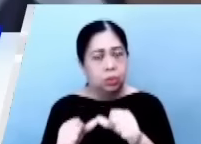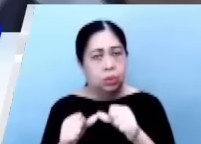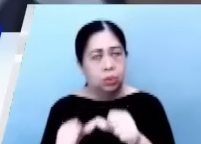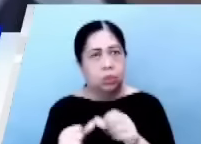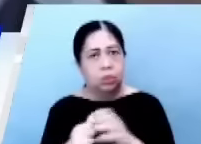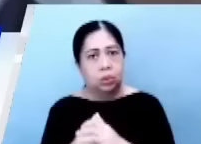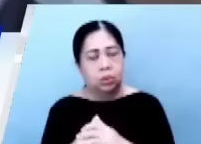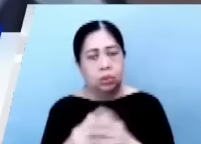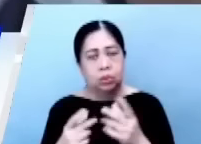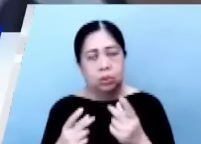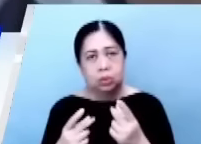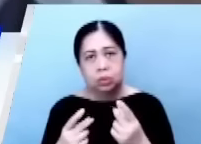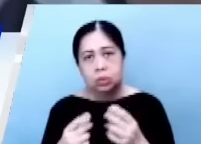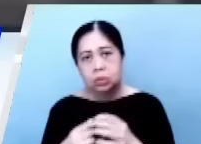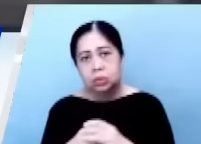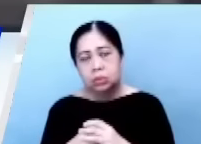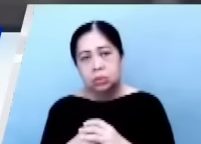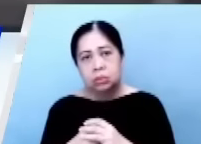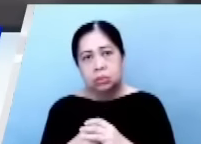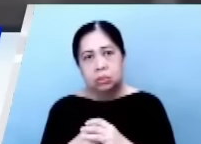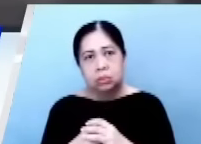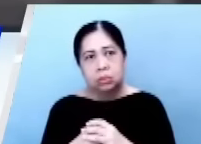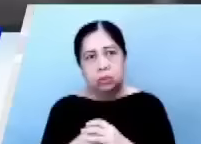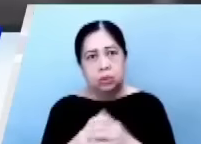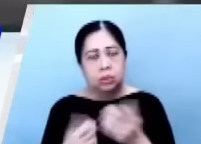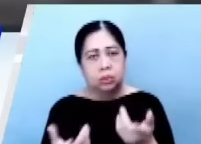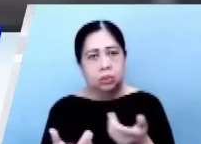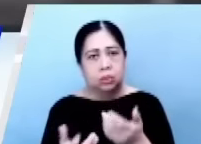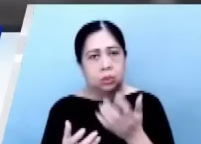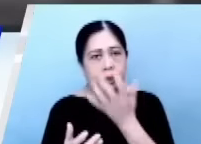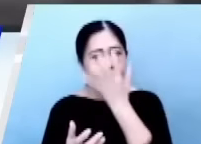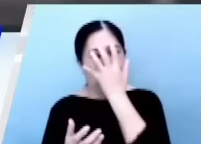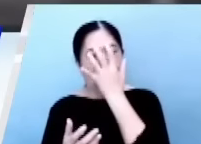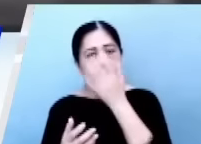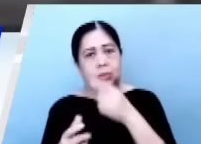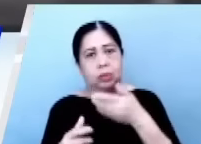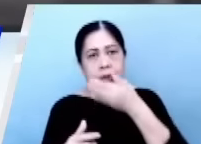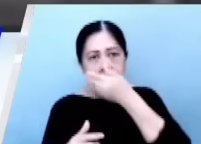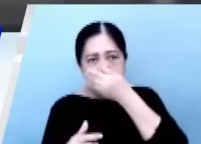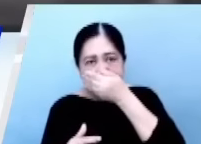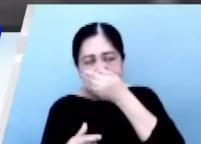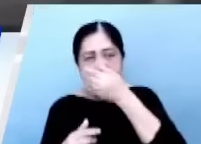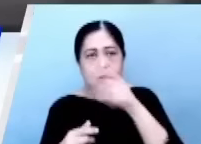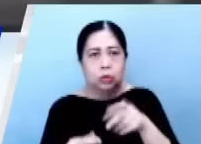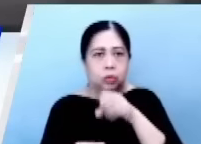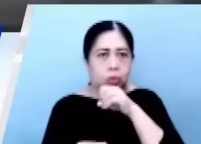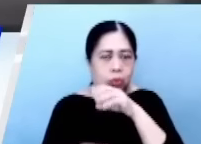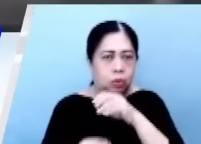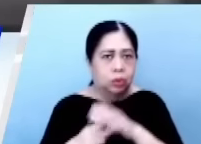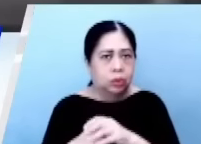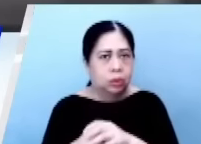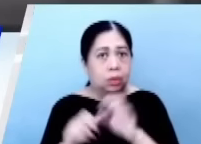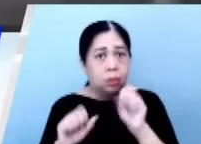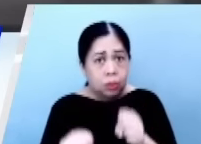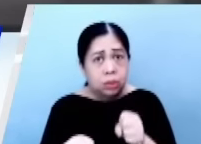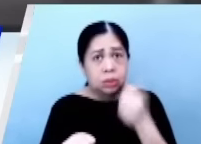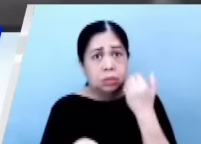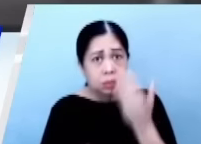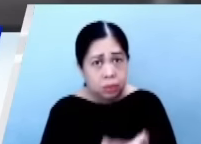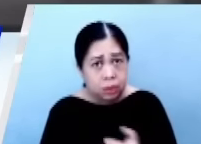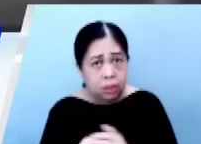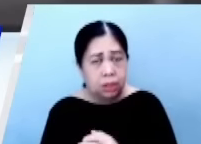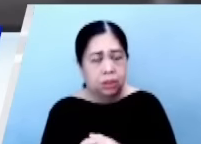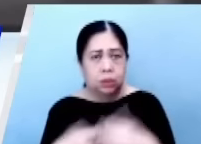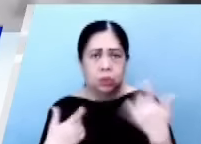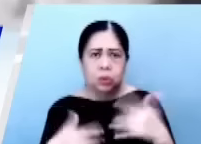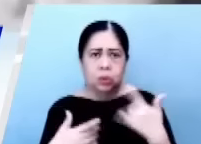ginagawang pag-tatakip nitong tela dito sa bibig at saka ilong ni lola. Pwede siyang mamatay doon. Disturbing itong